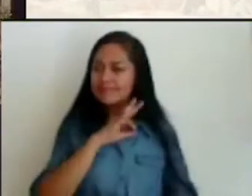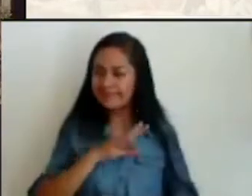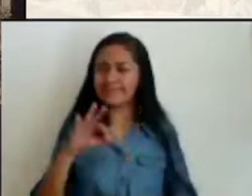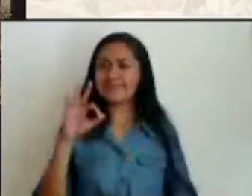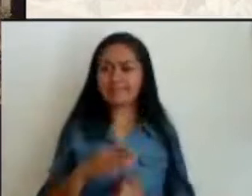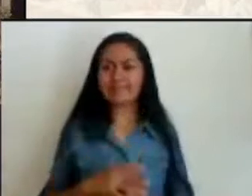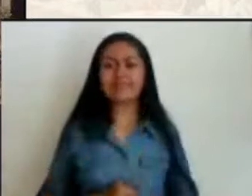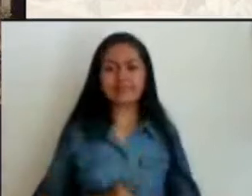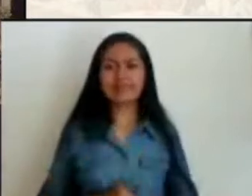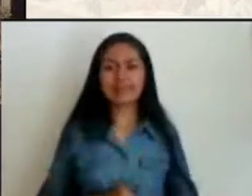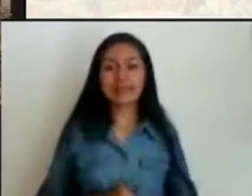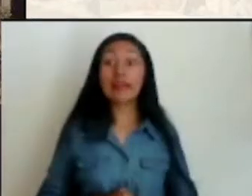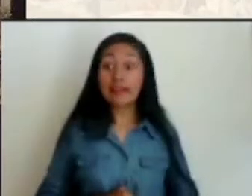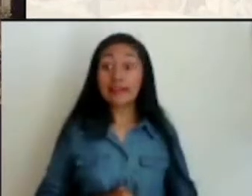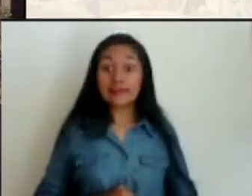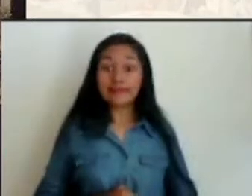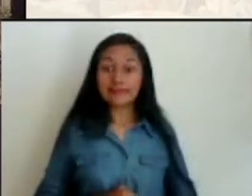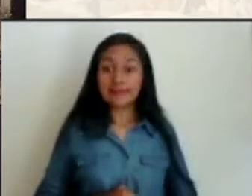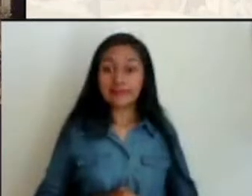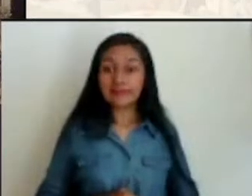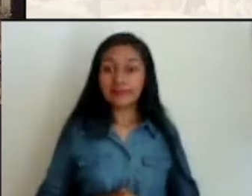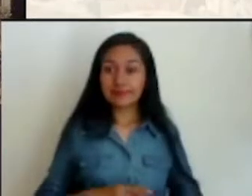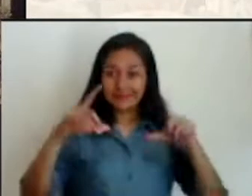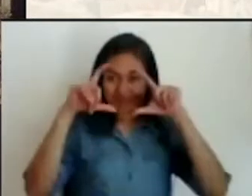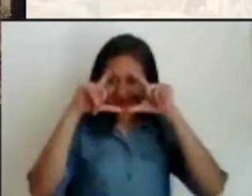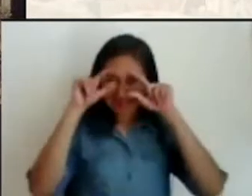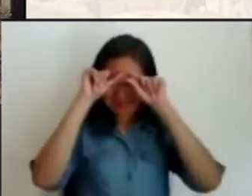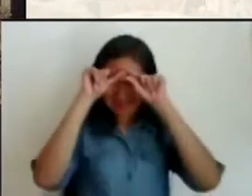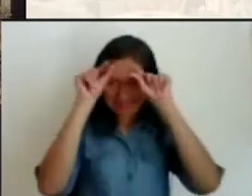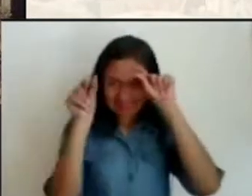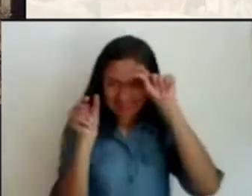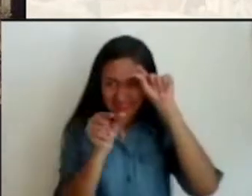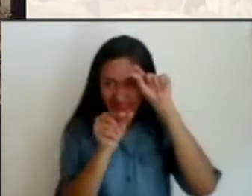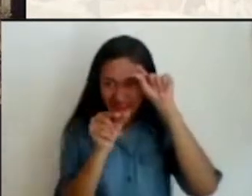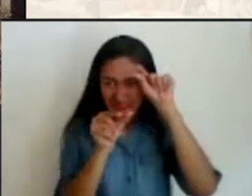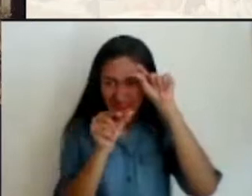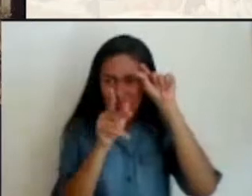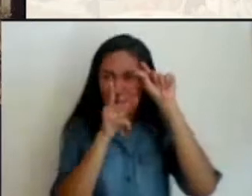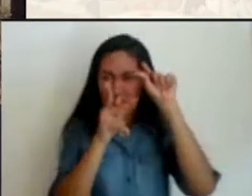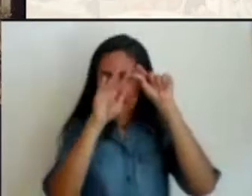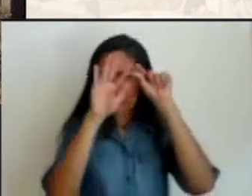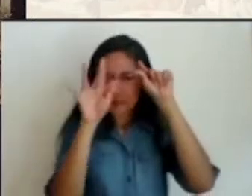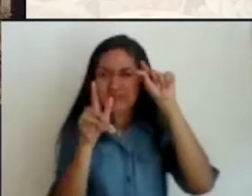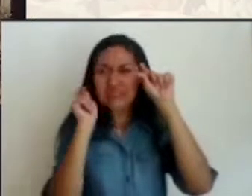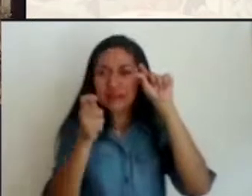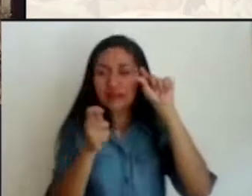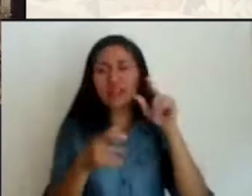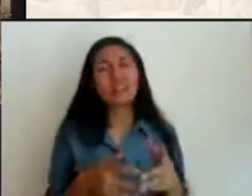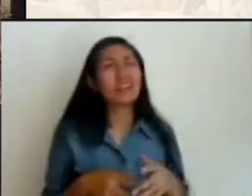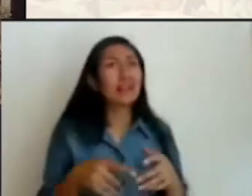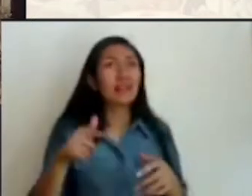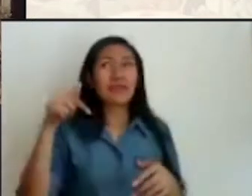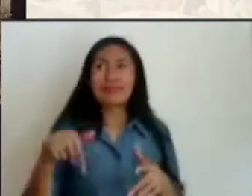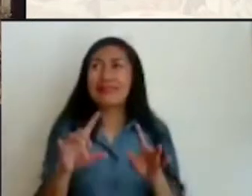En el texto, lo que dice es cómo me ha salvado de las tribulaciones